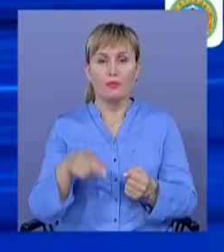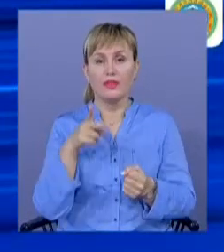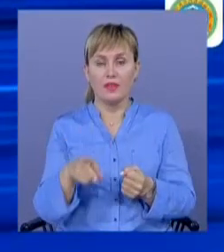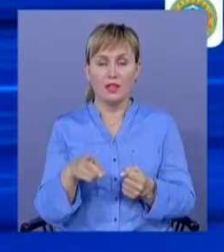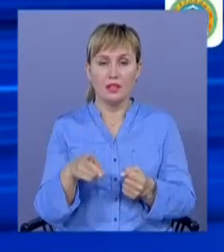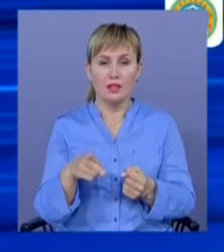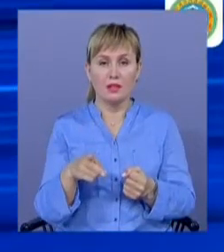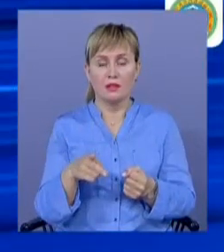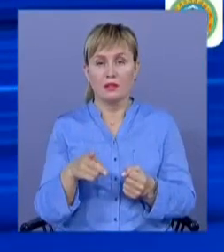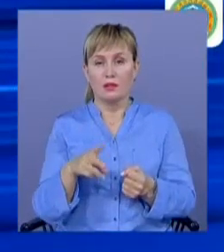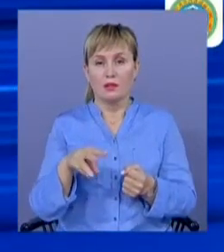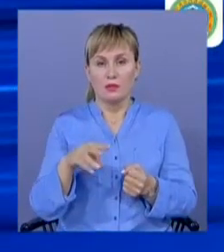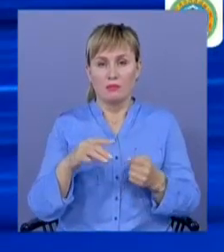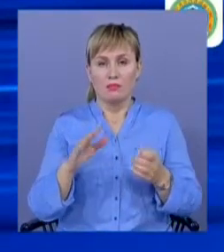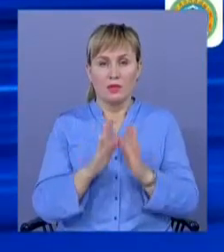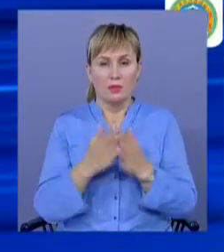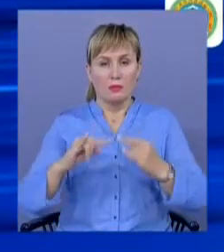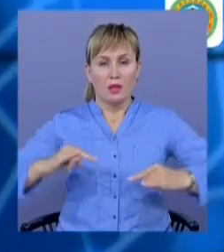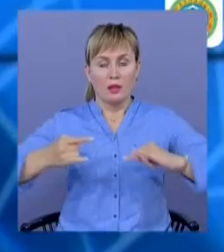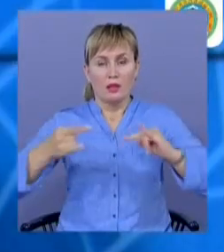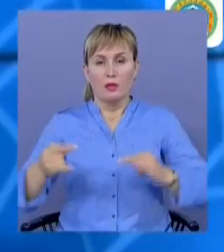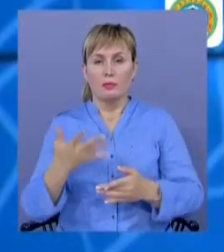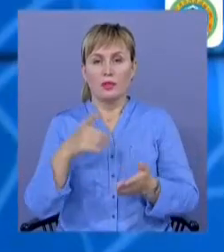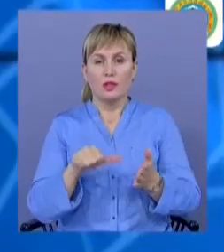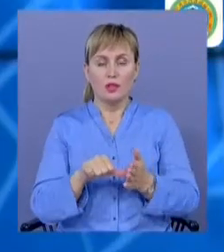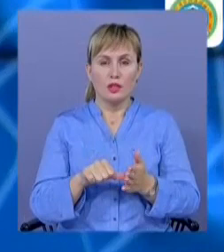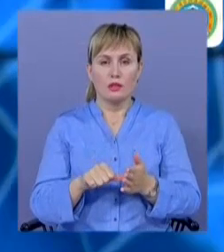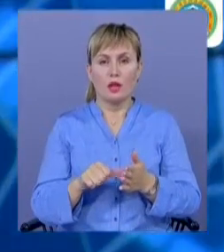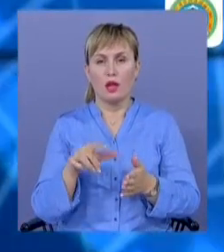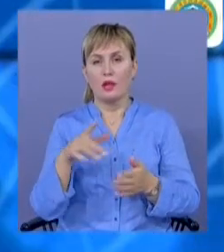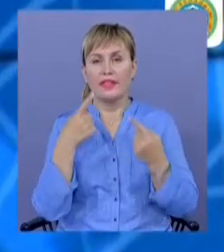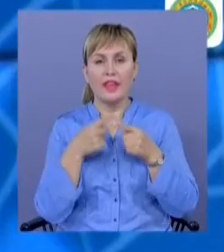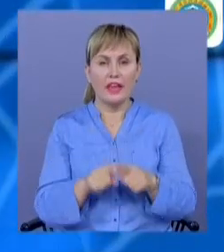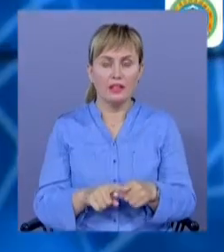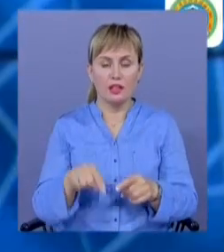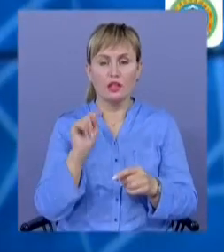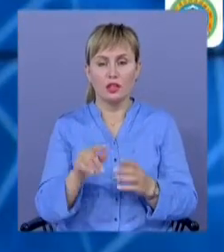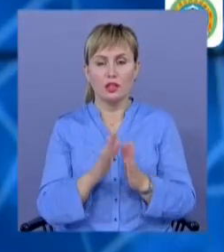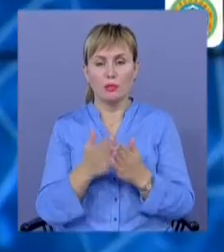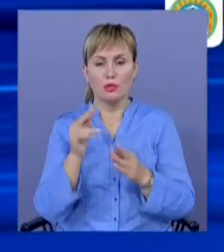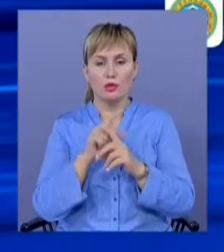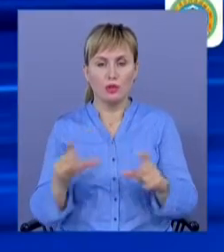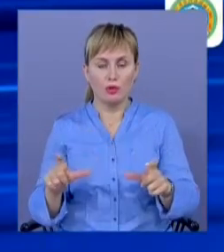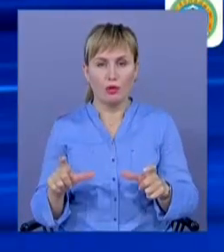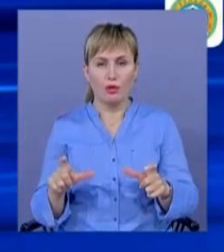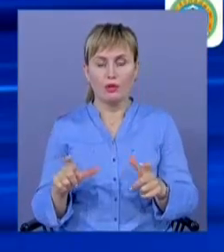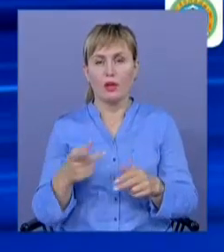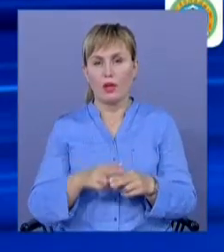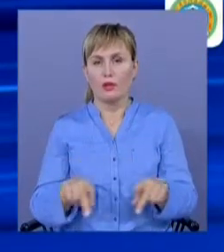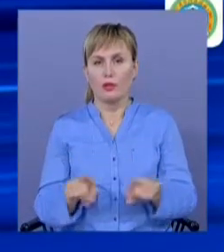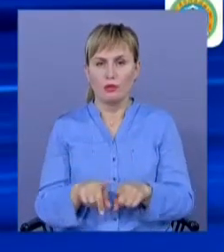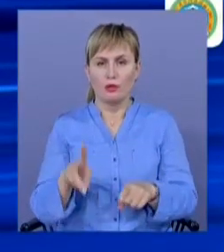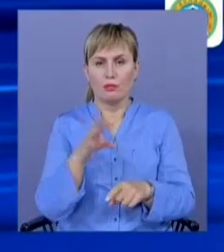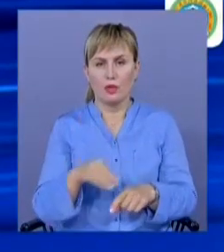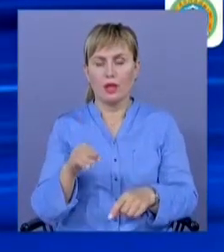2000 моноблоков, 56 кабинетов робототехники, 1000 комплектов школьной мебели. Это тоже